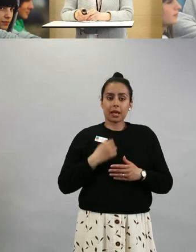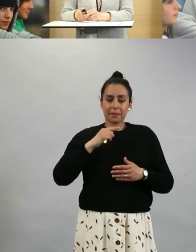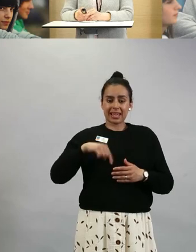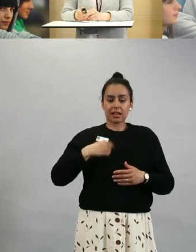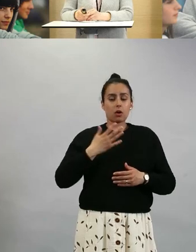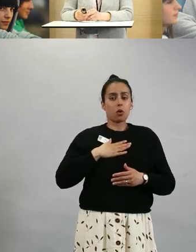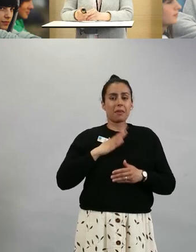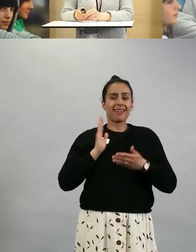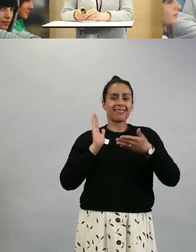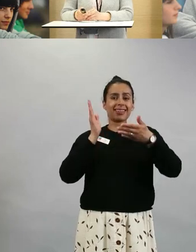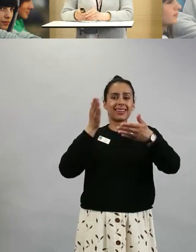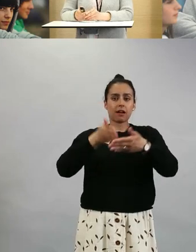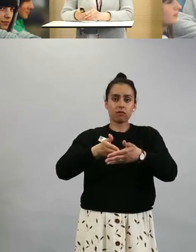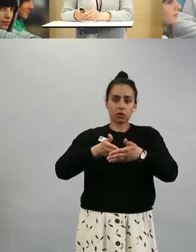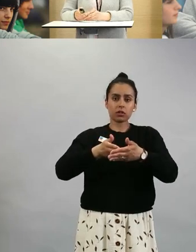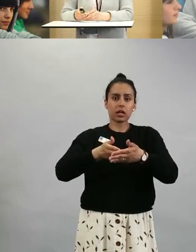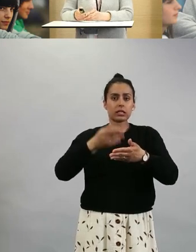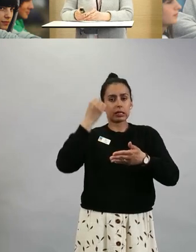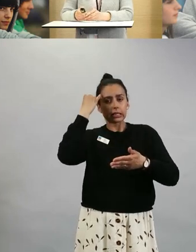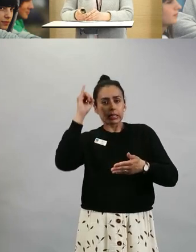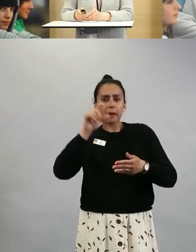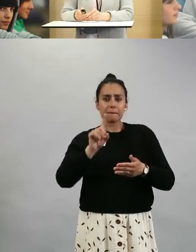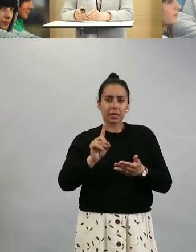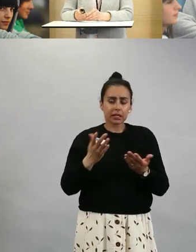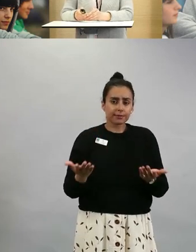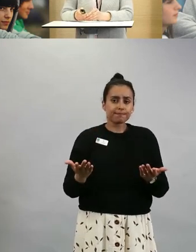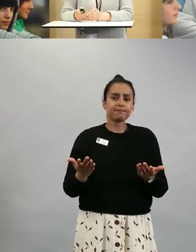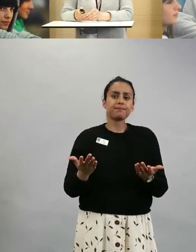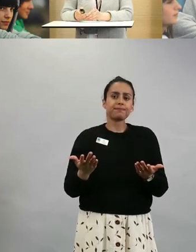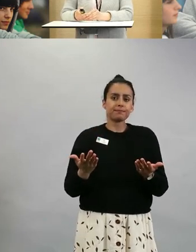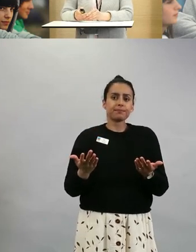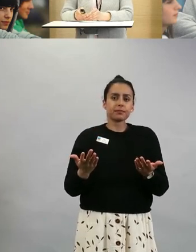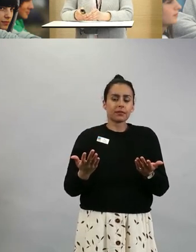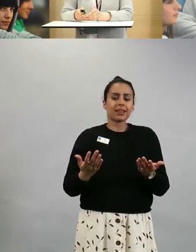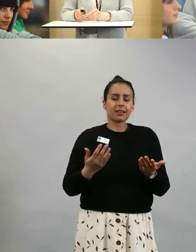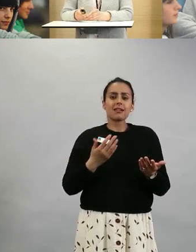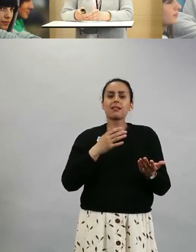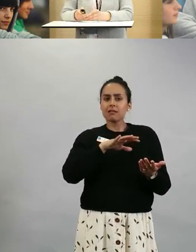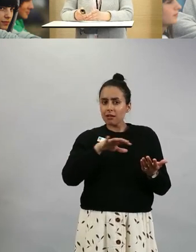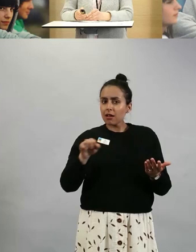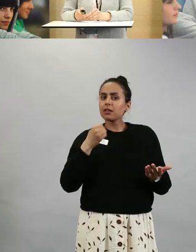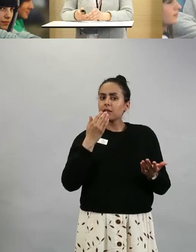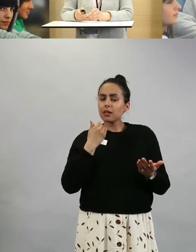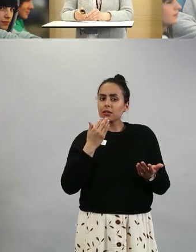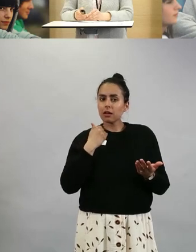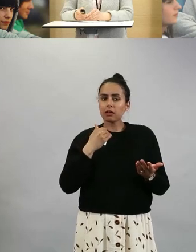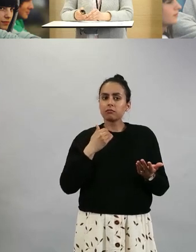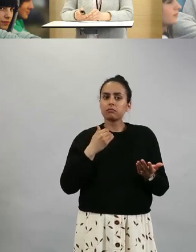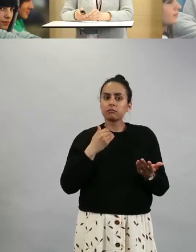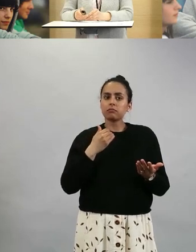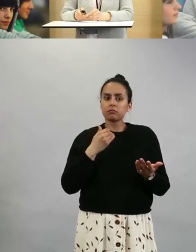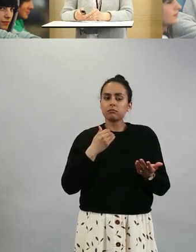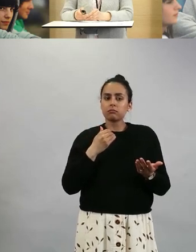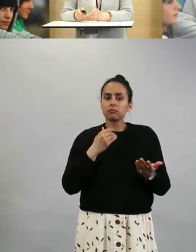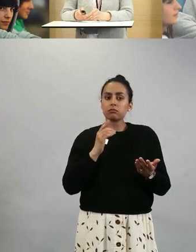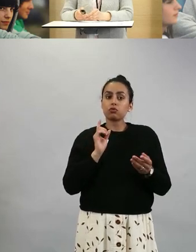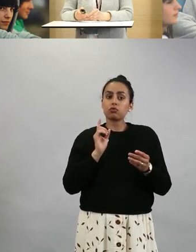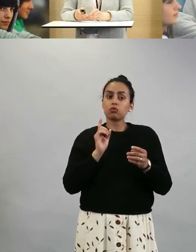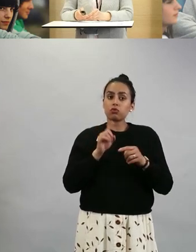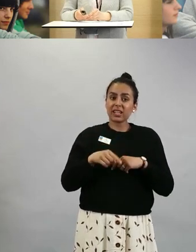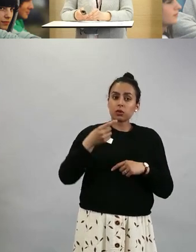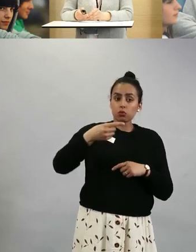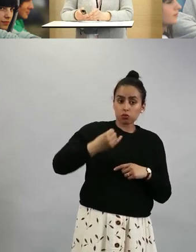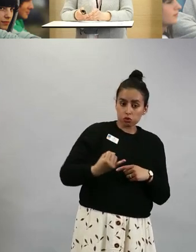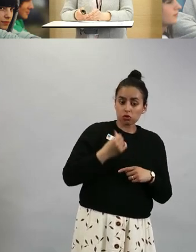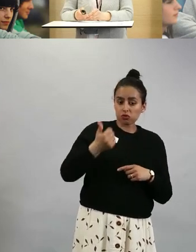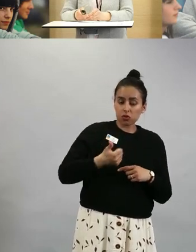ja ajatuksena kyllä, että kaikki halukkaat yli 16-vuotiaat olisivat saaneet